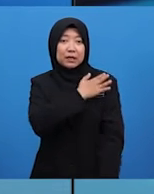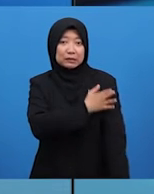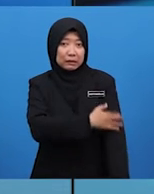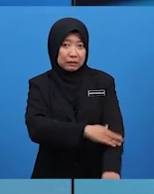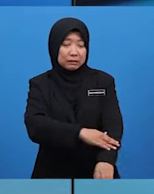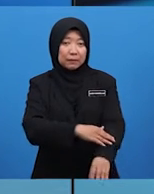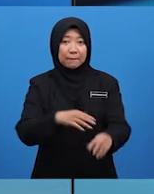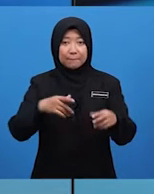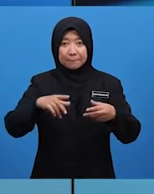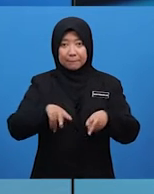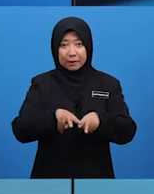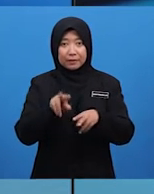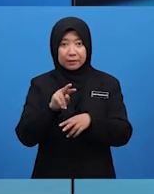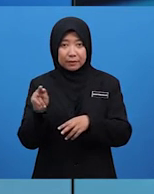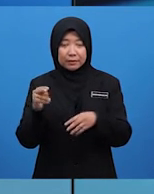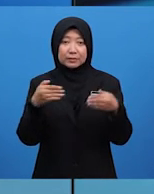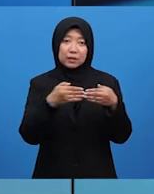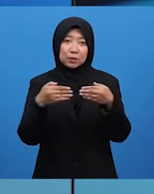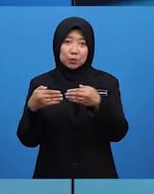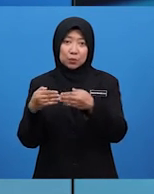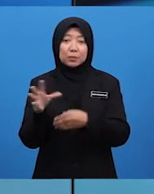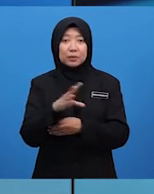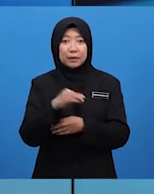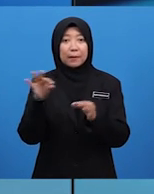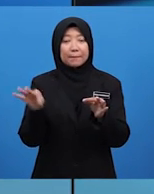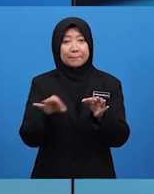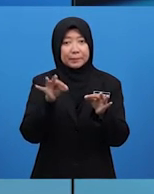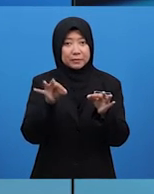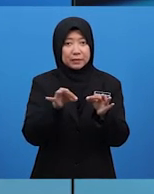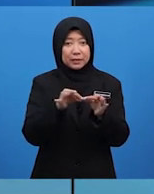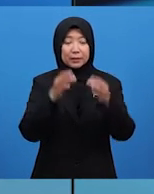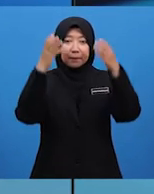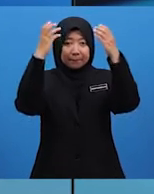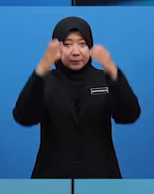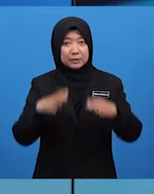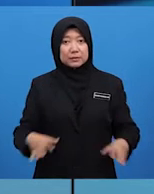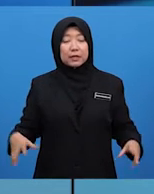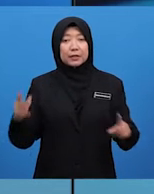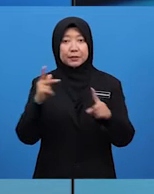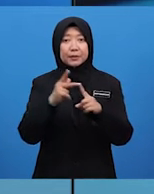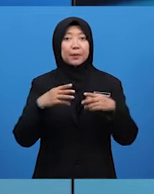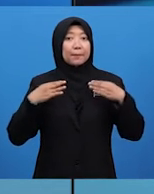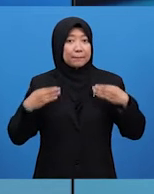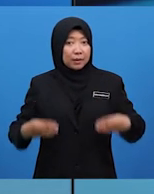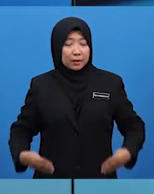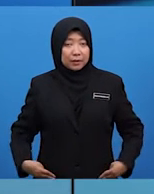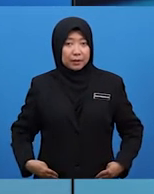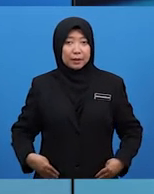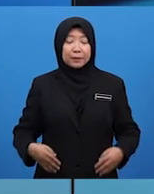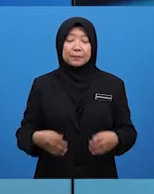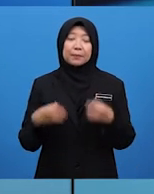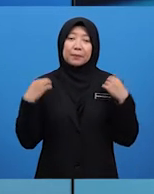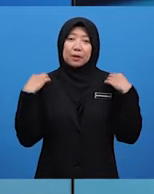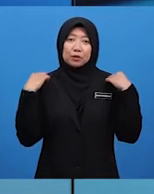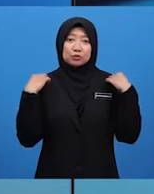padanan, mencantum dan menjahit pesak ke badan baju